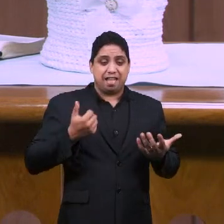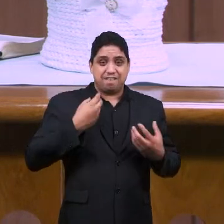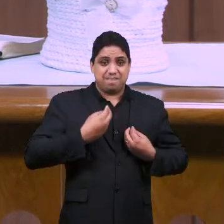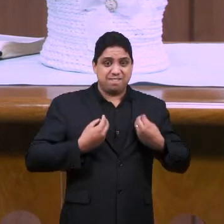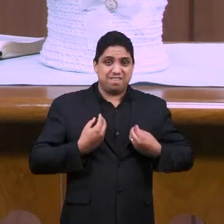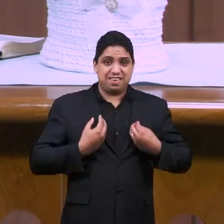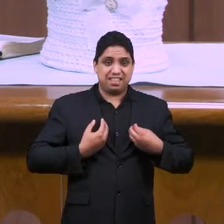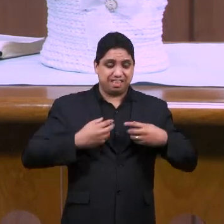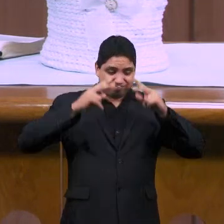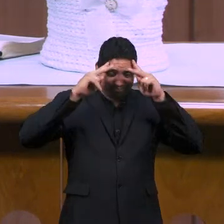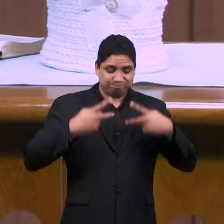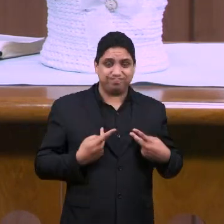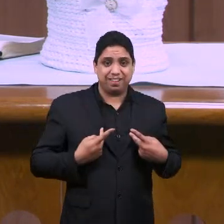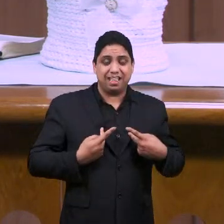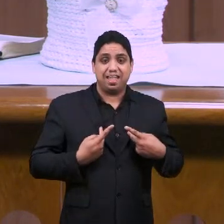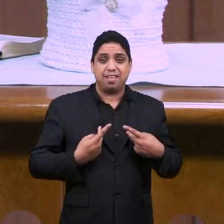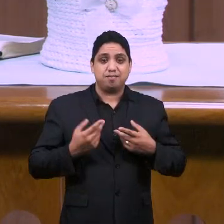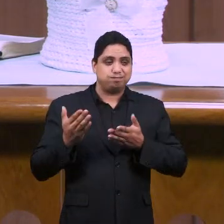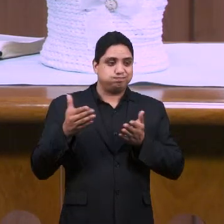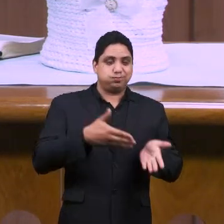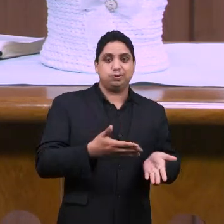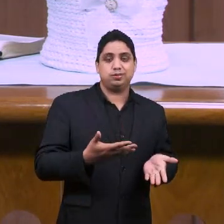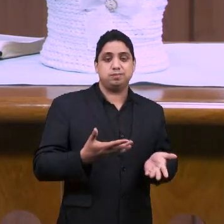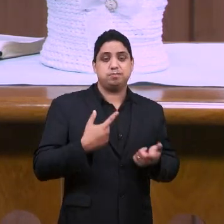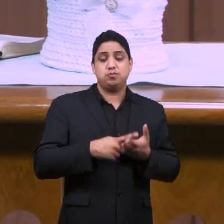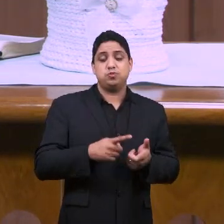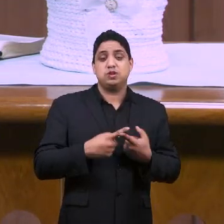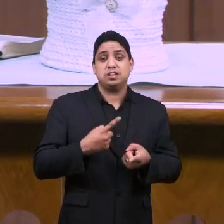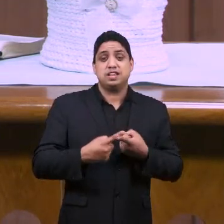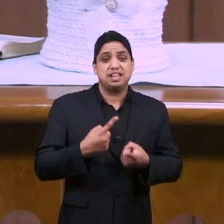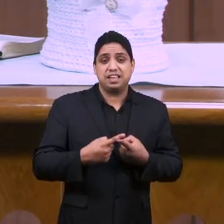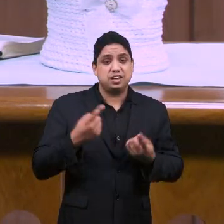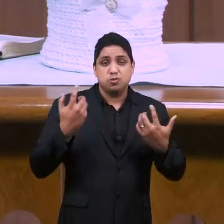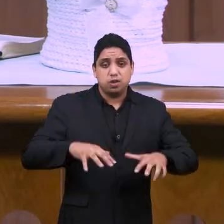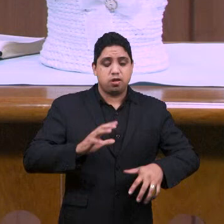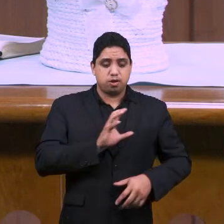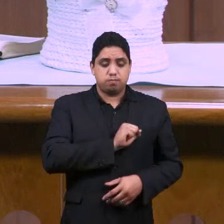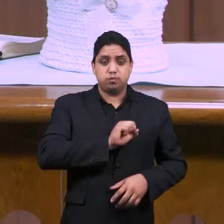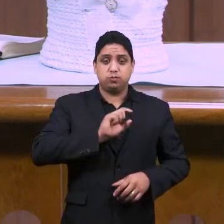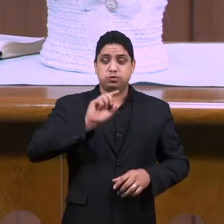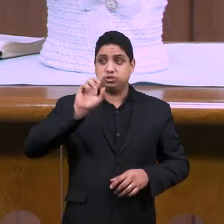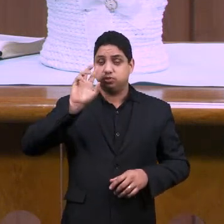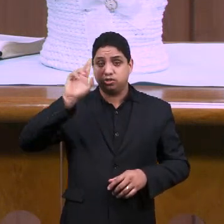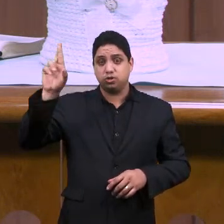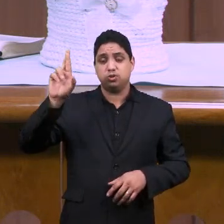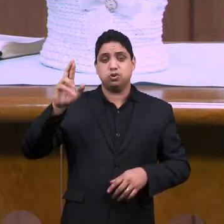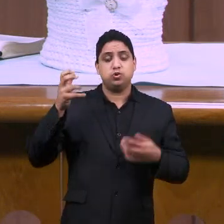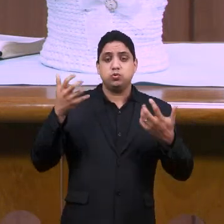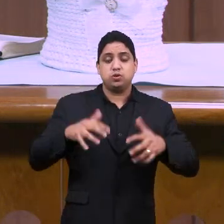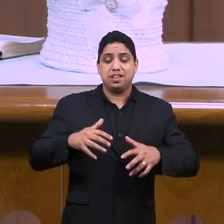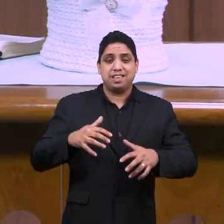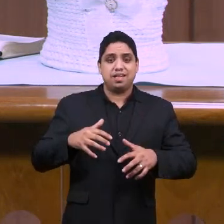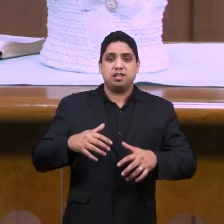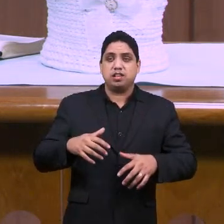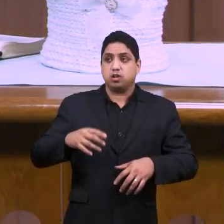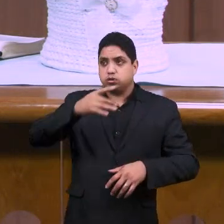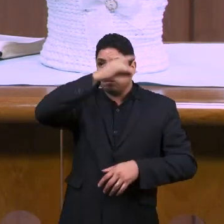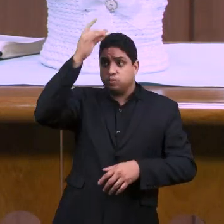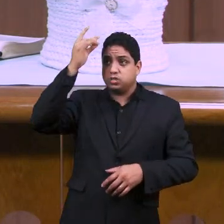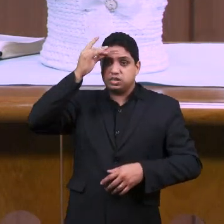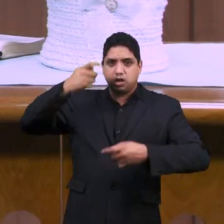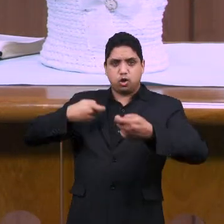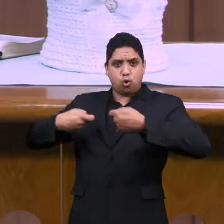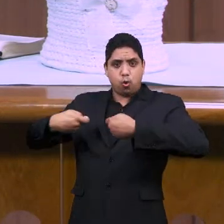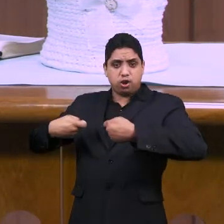se condamnent eux-mêmes parce qu'ils ne veulent pas l'amour de Jésus, ne veulent pas le respect au Saint-Esprit, ne